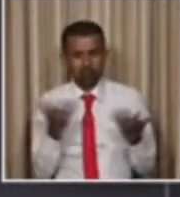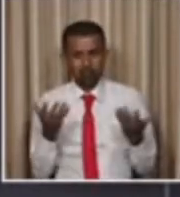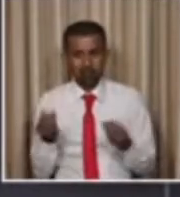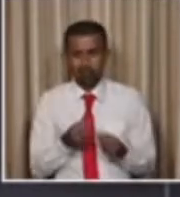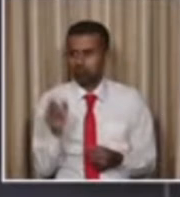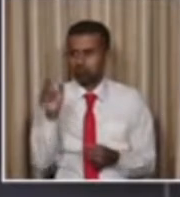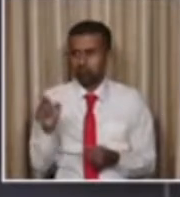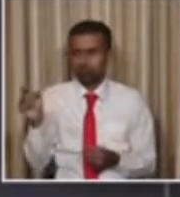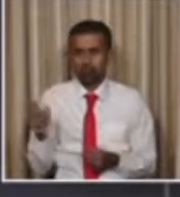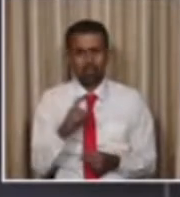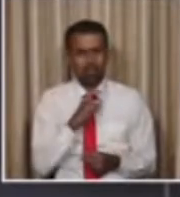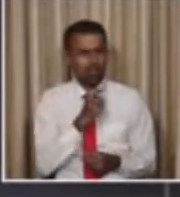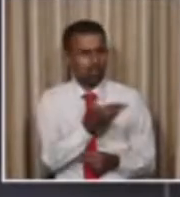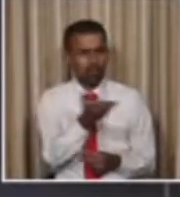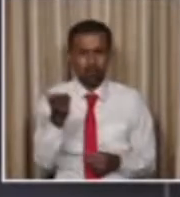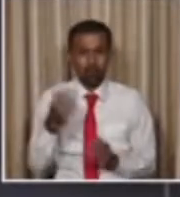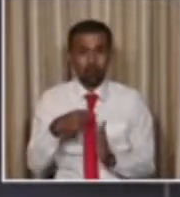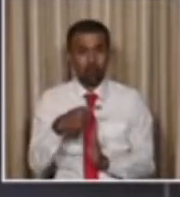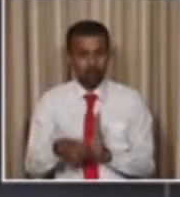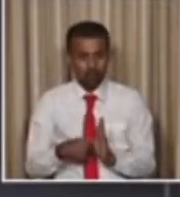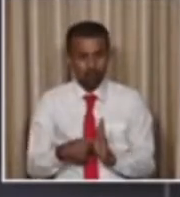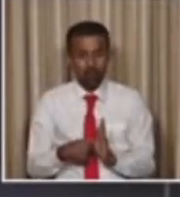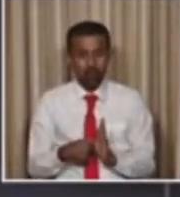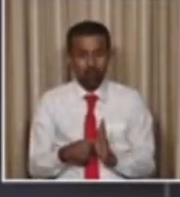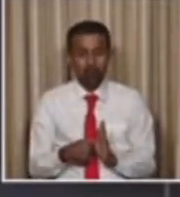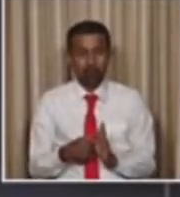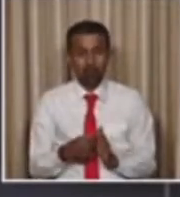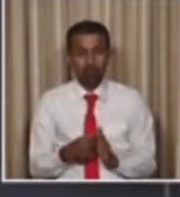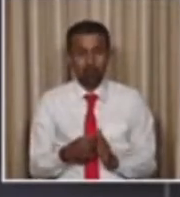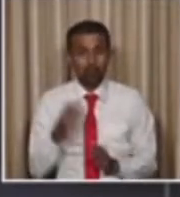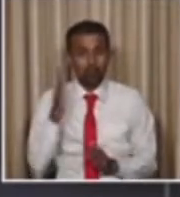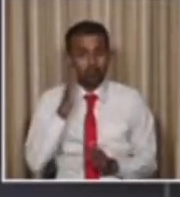කෙනෙක්වත් ඔය කෑ ගහන කිසි කෙනෙක් මේ රටට අඩුම ගන්න